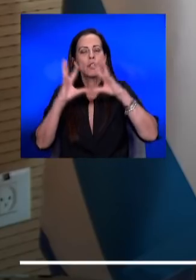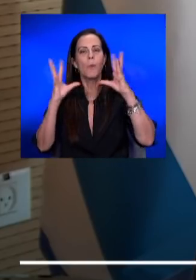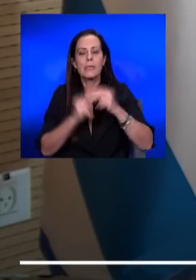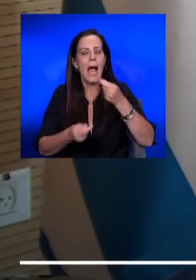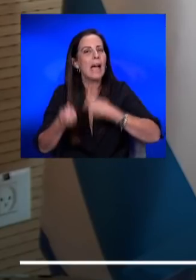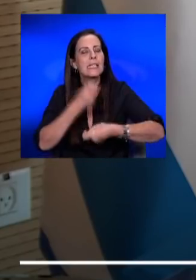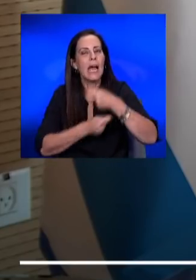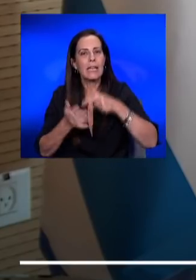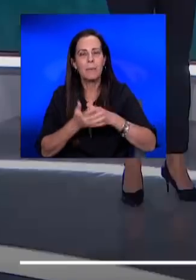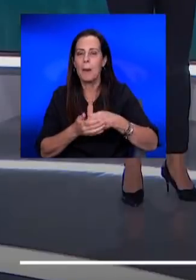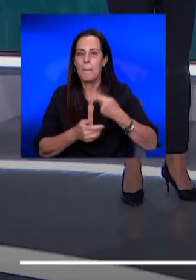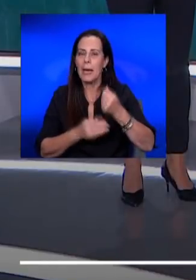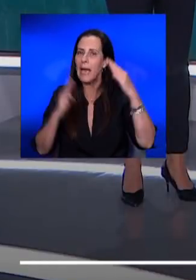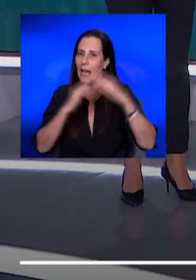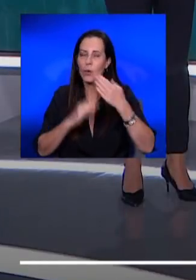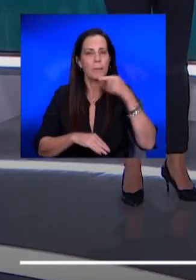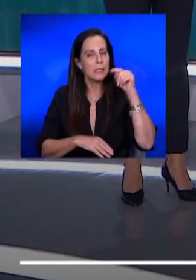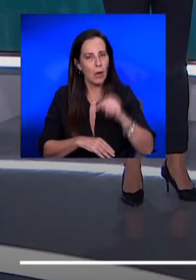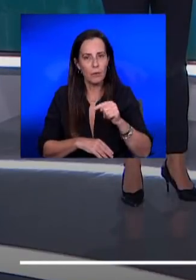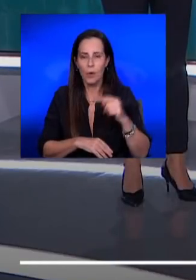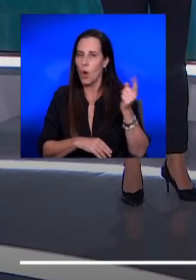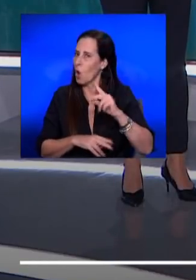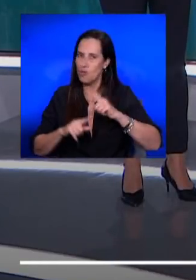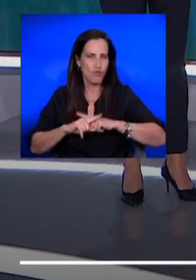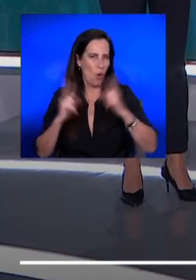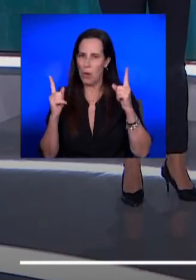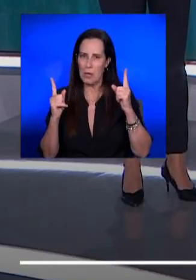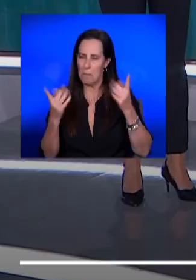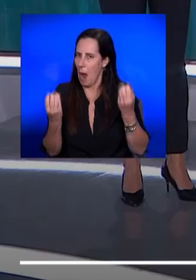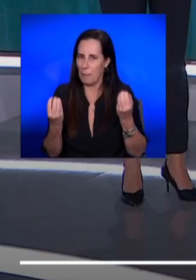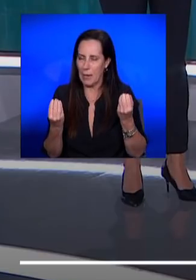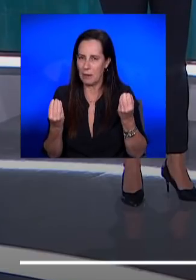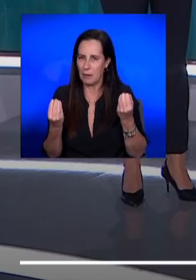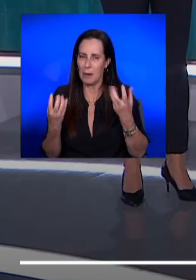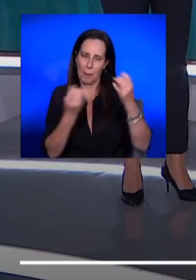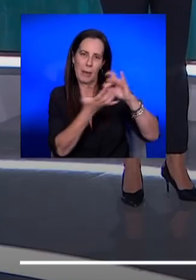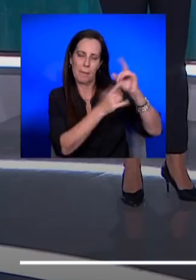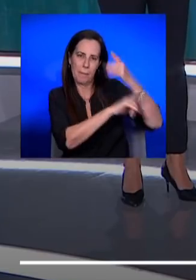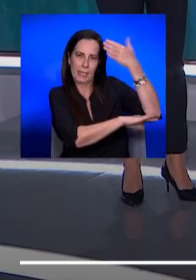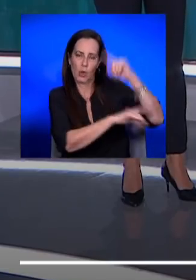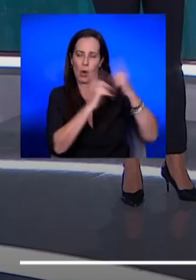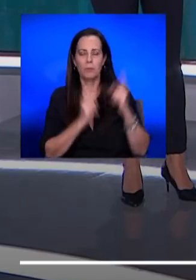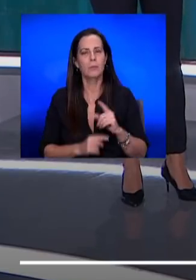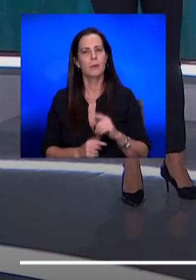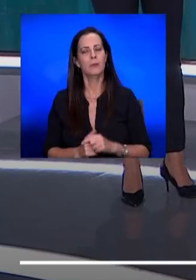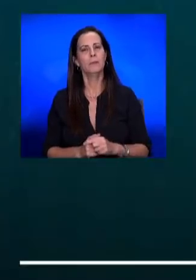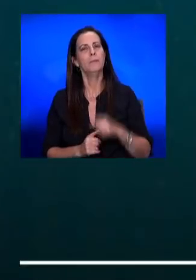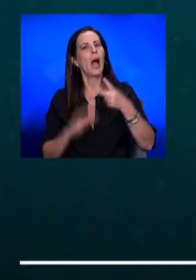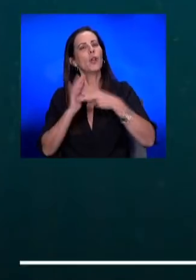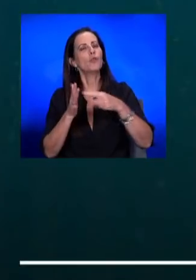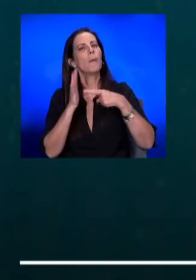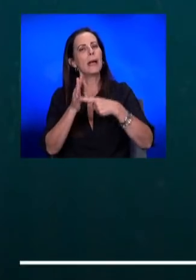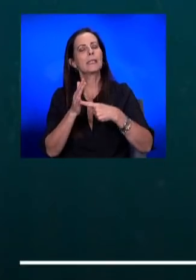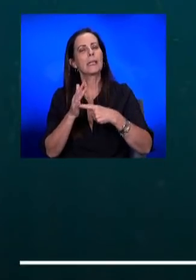לגבי מחירי הדיור בישראל לא שונים באופן מהותי מהרבה מדינות אחרות. אדוני, נגיד, התוכנית שאתם מציגים